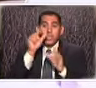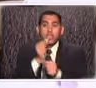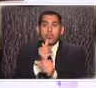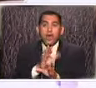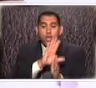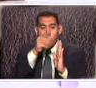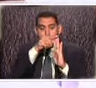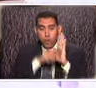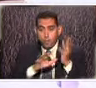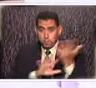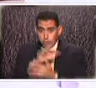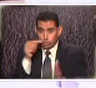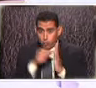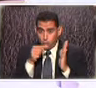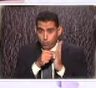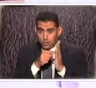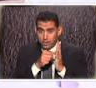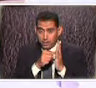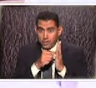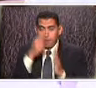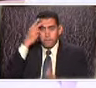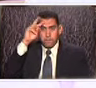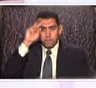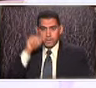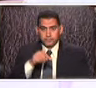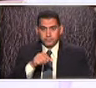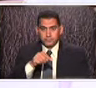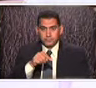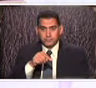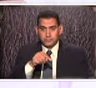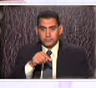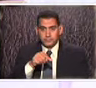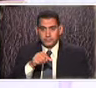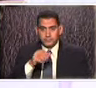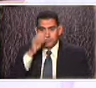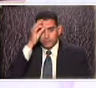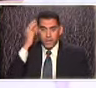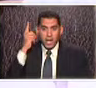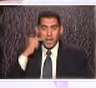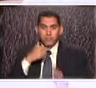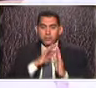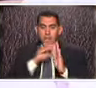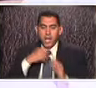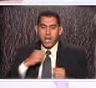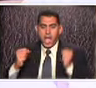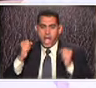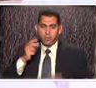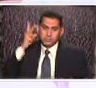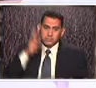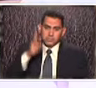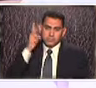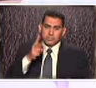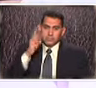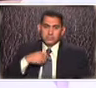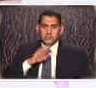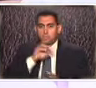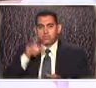الديمقراطيه ككل فيها اشكال بمعنى ان تجاوز مرحله الدكتاتوريه